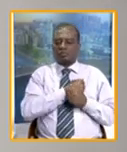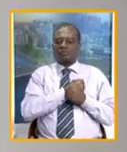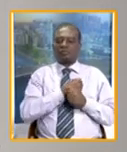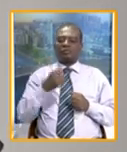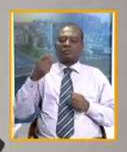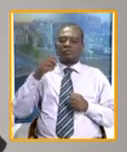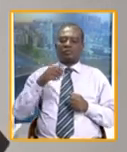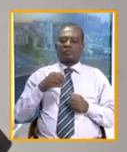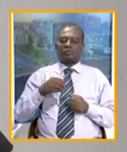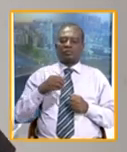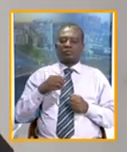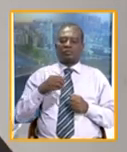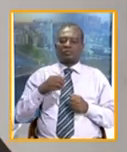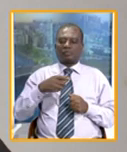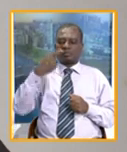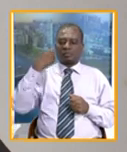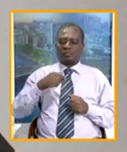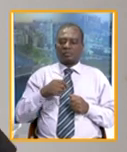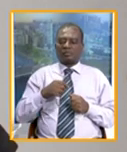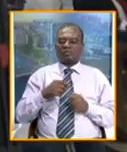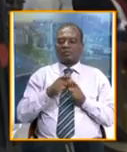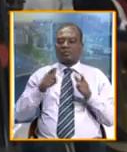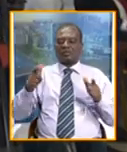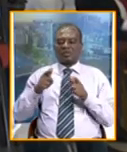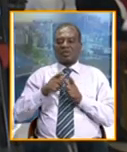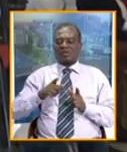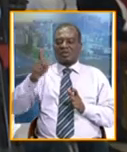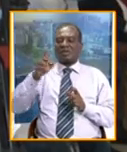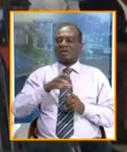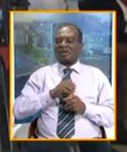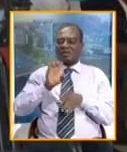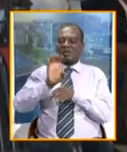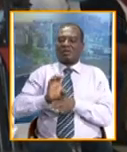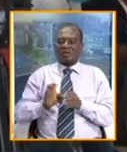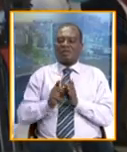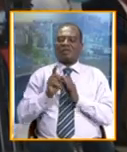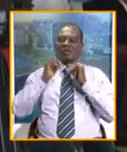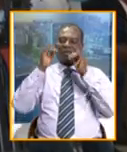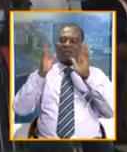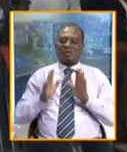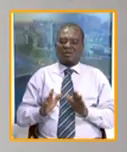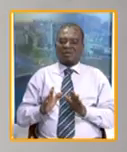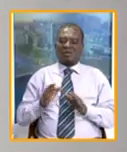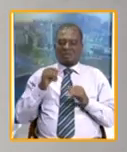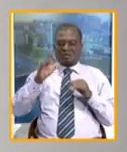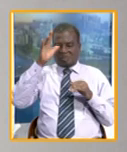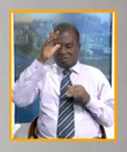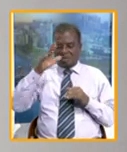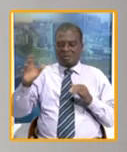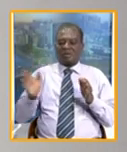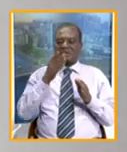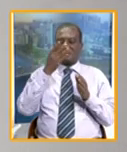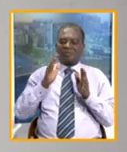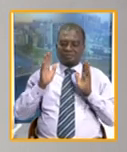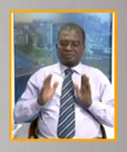donné, car c'est un grand mécène de la culture ivoirienne, c'est aussi un père des artistes